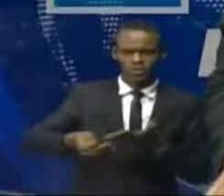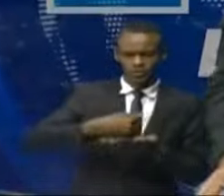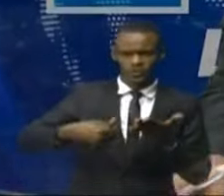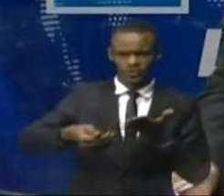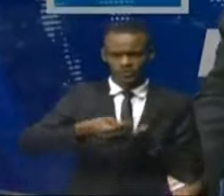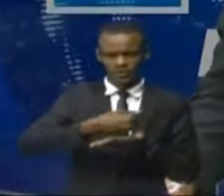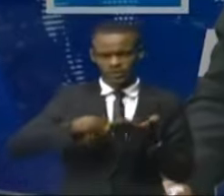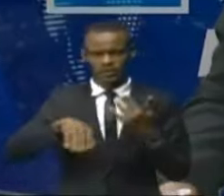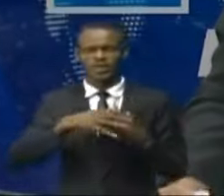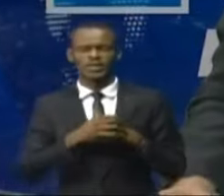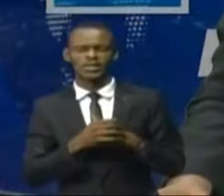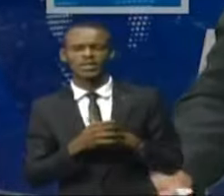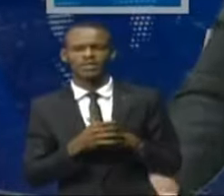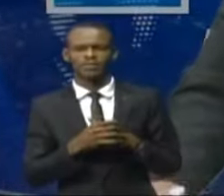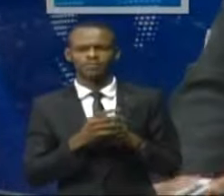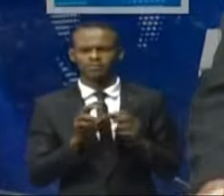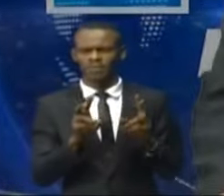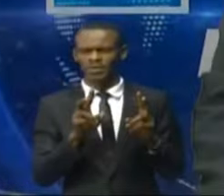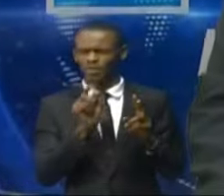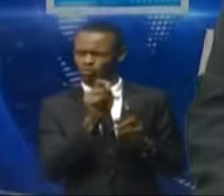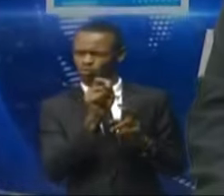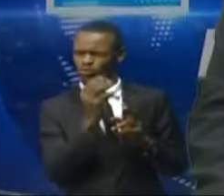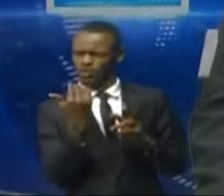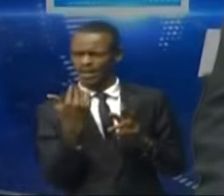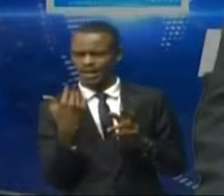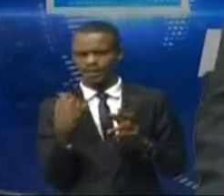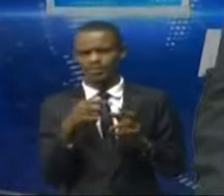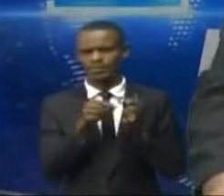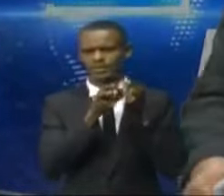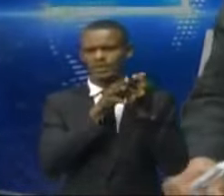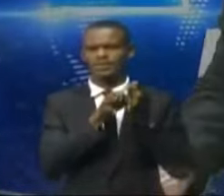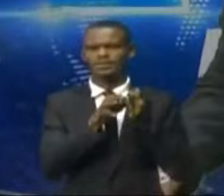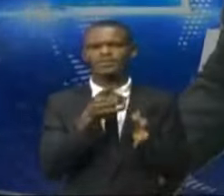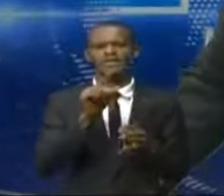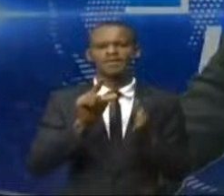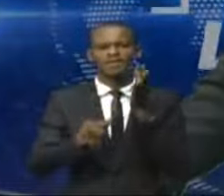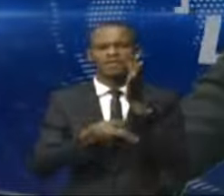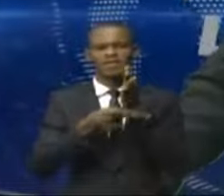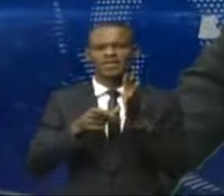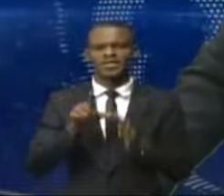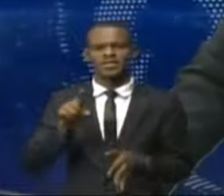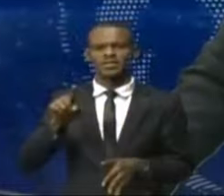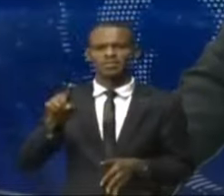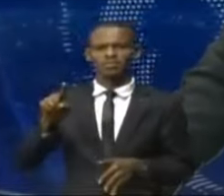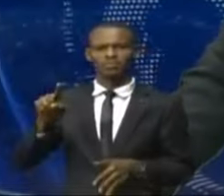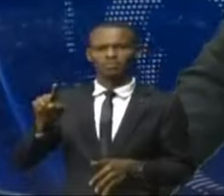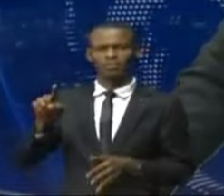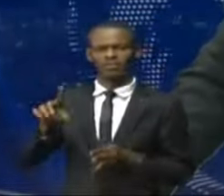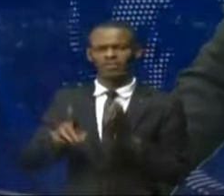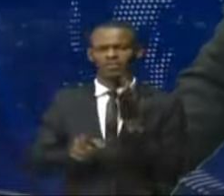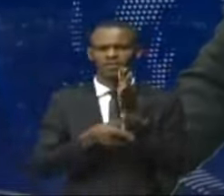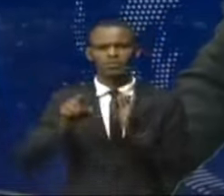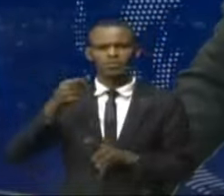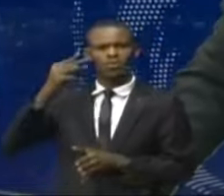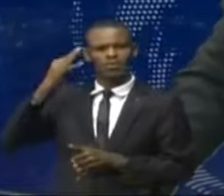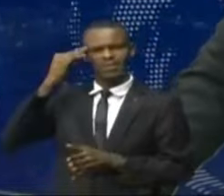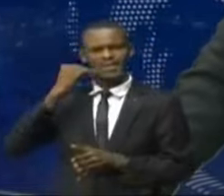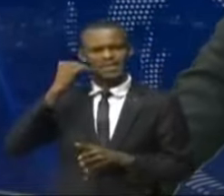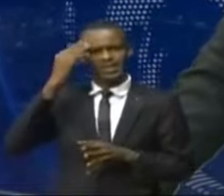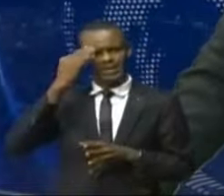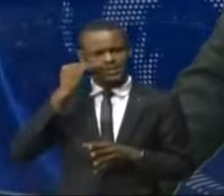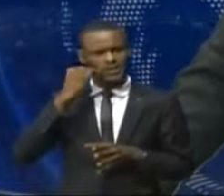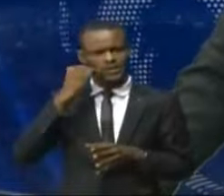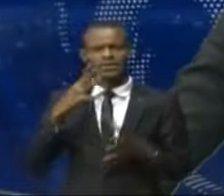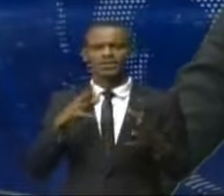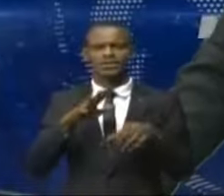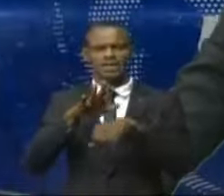cette édition d'information pour parler de cette rencontre que le vice-ministre de la Défense nationale a eue avec des partenaires serbes.